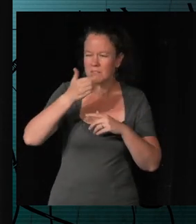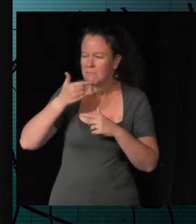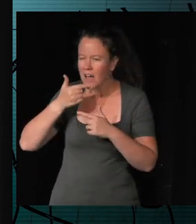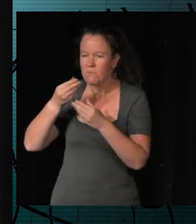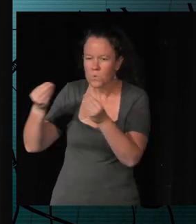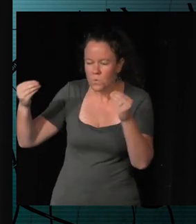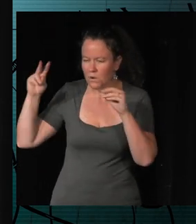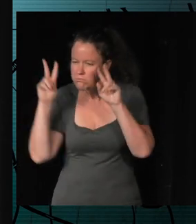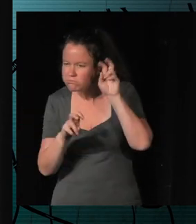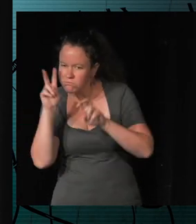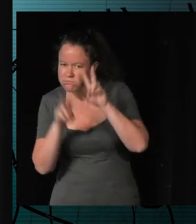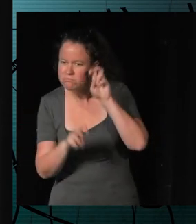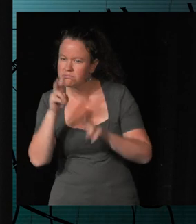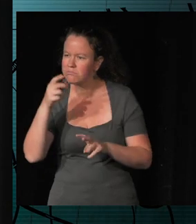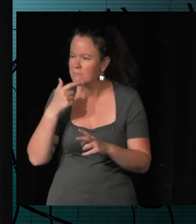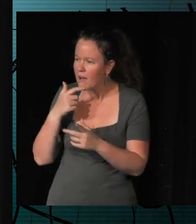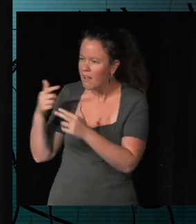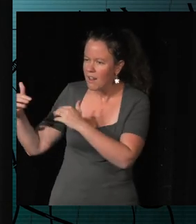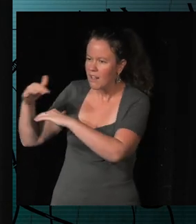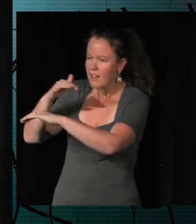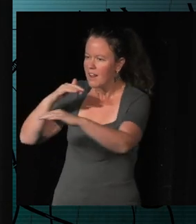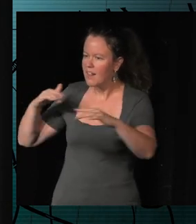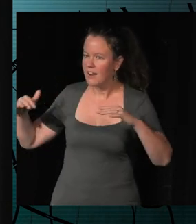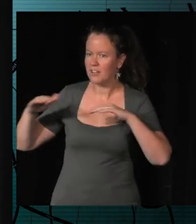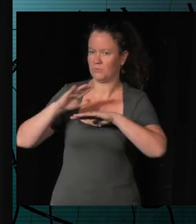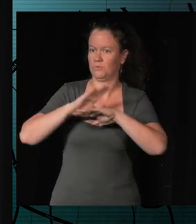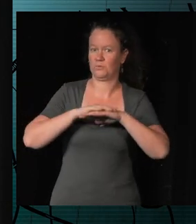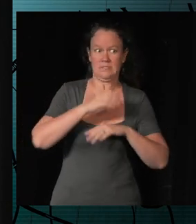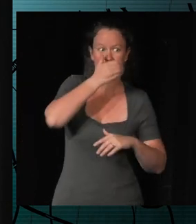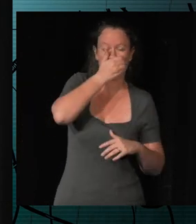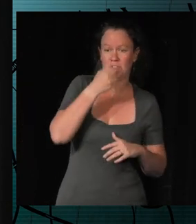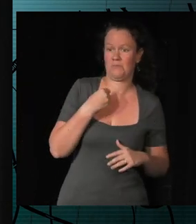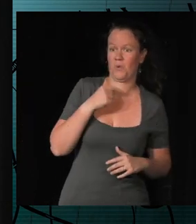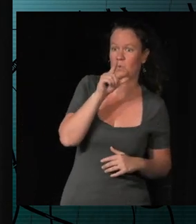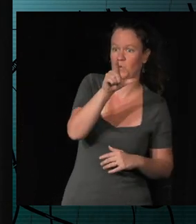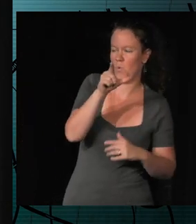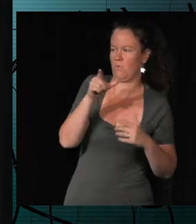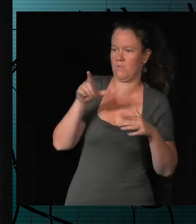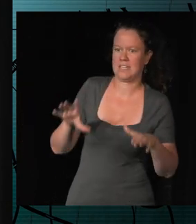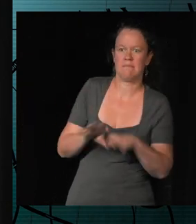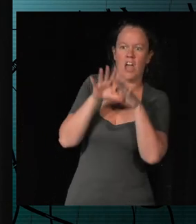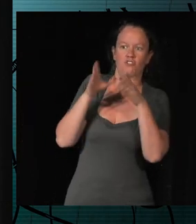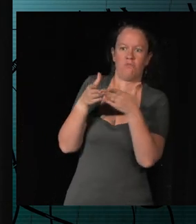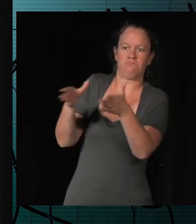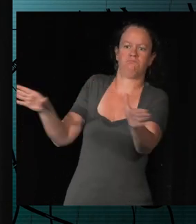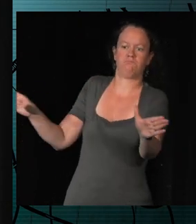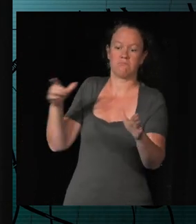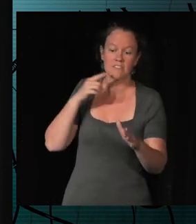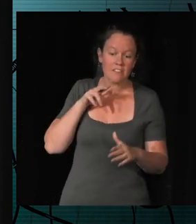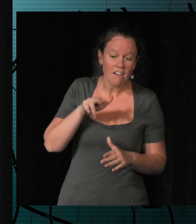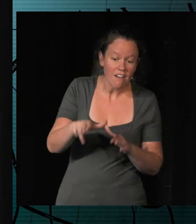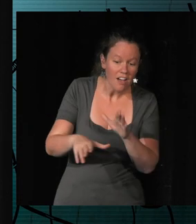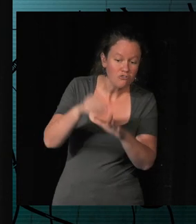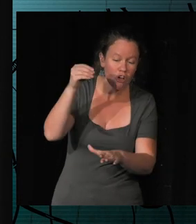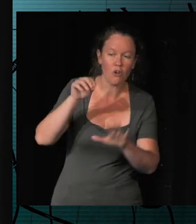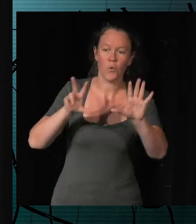Silent Hill et notamment salent Hill 2 a une aura monumentale et donc on verra si le remake là qui sort le 8 octobre par